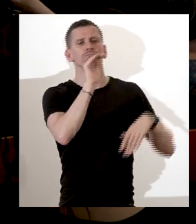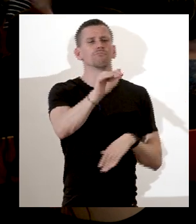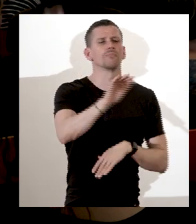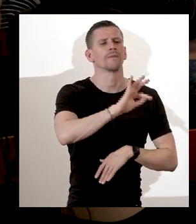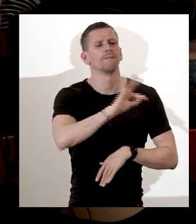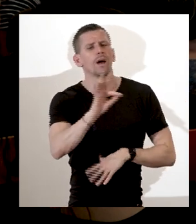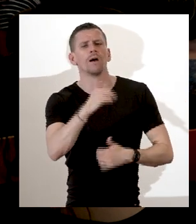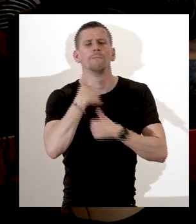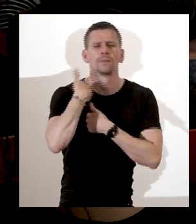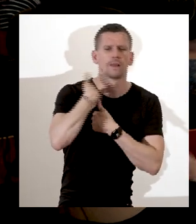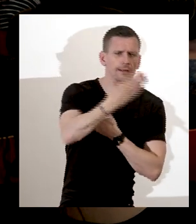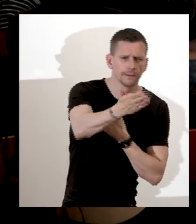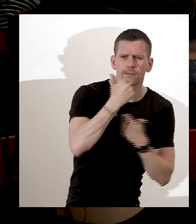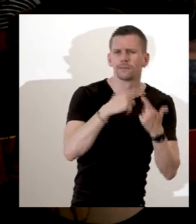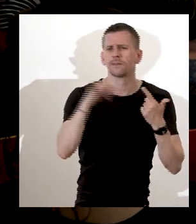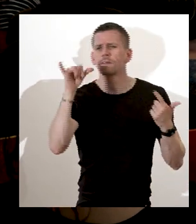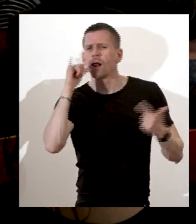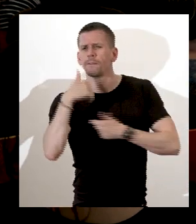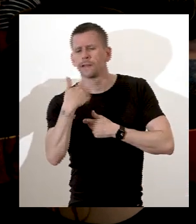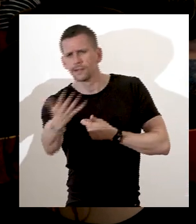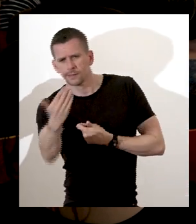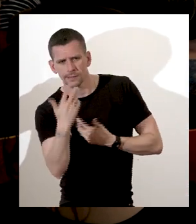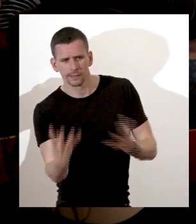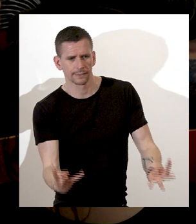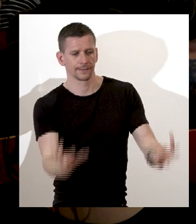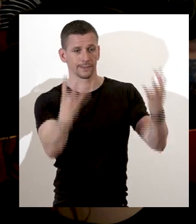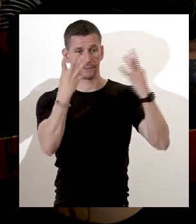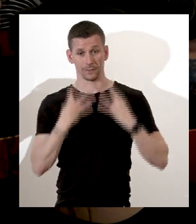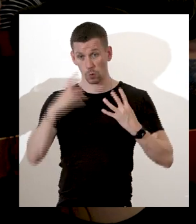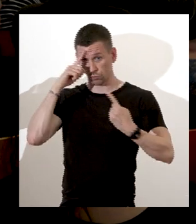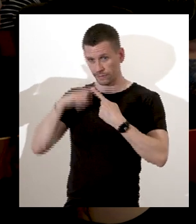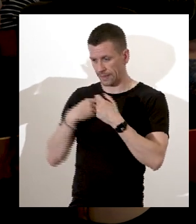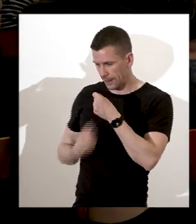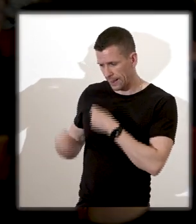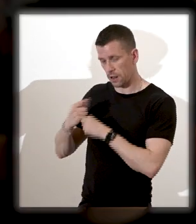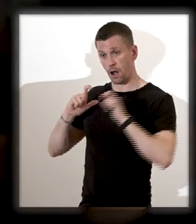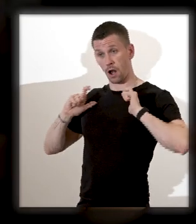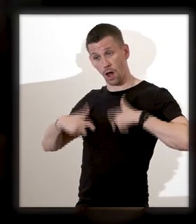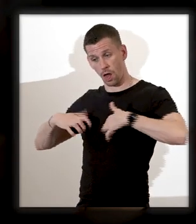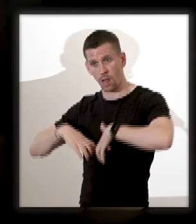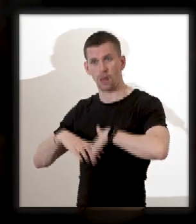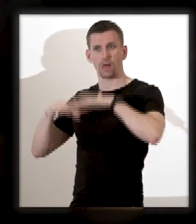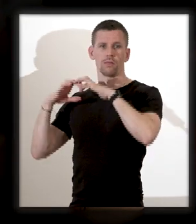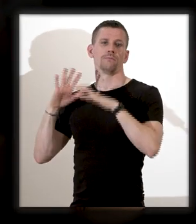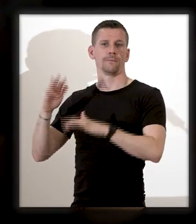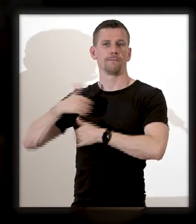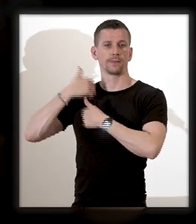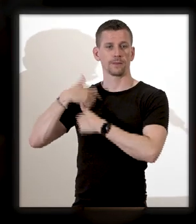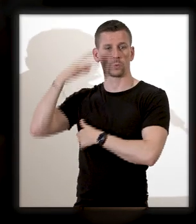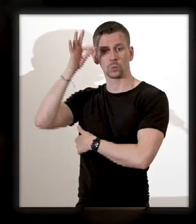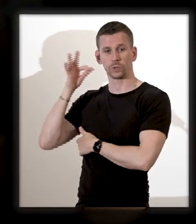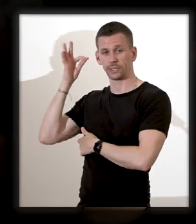pour créer une école militaire, et le peintre le montre, puisque à l'arrière-plan, vous voyez